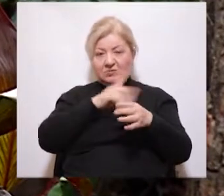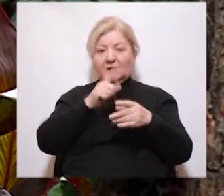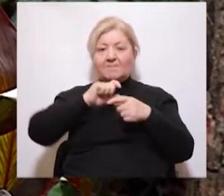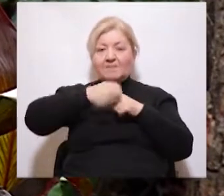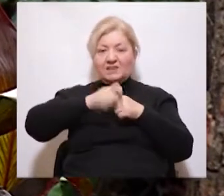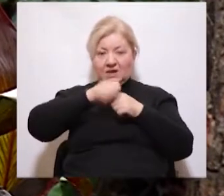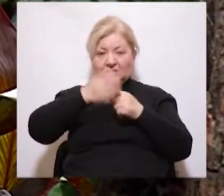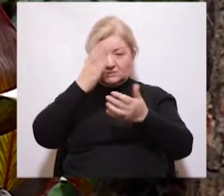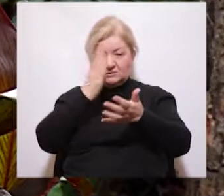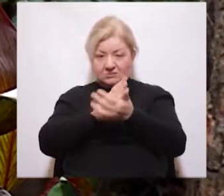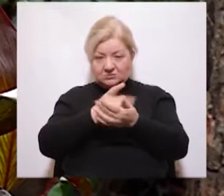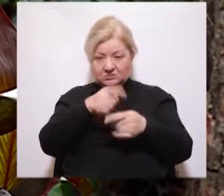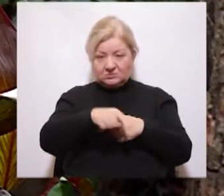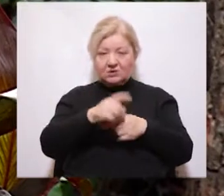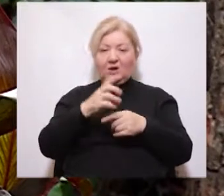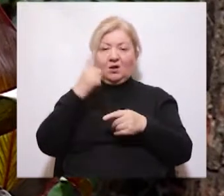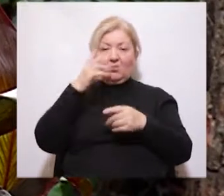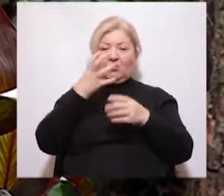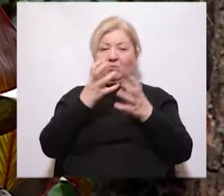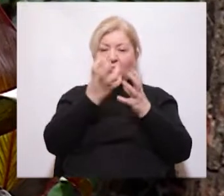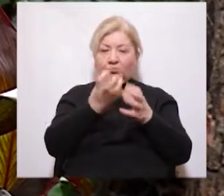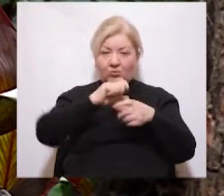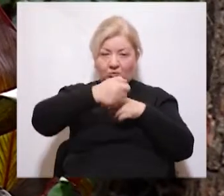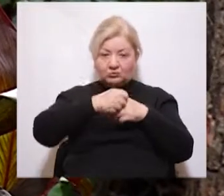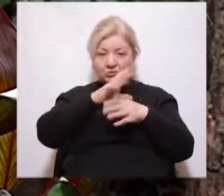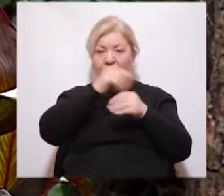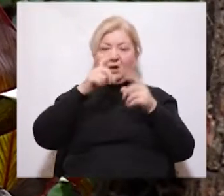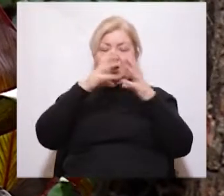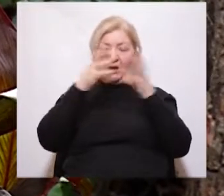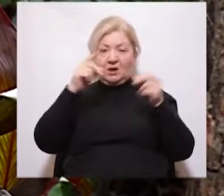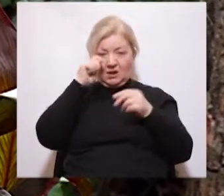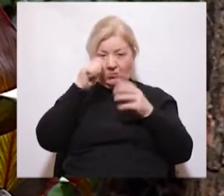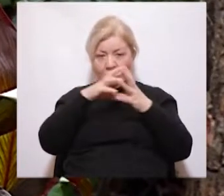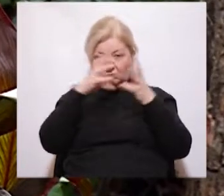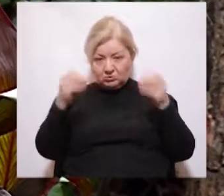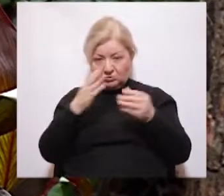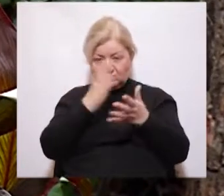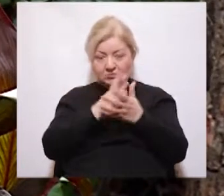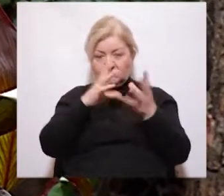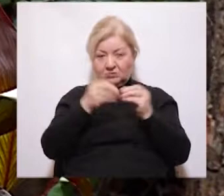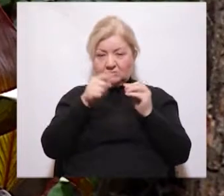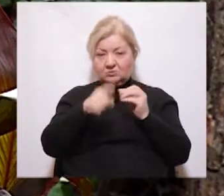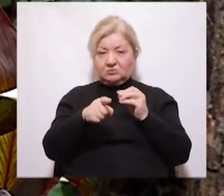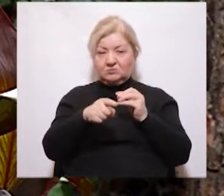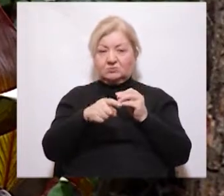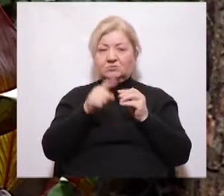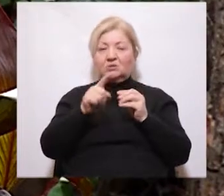ნათესებისა სწორედ მანდარინზე მოდის, შემდეგი არის უკვე ფორთოხალი და ლიმონი. ეს სრულიად კლიმატური რესურსებიდან